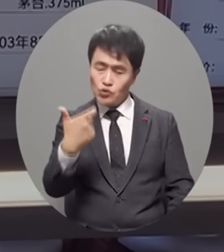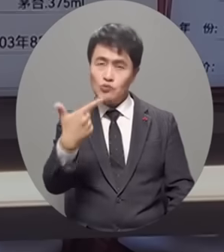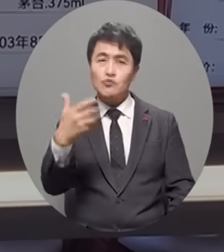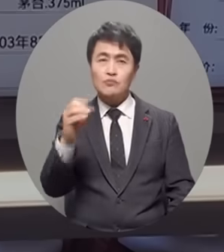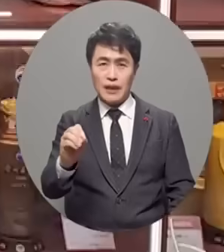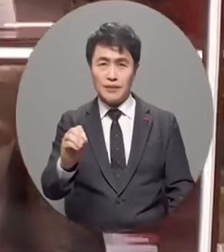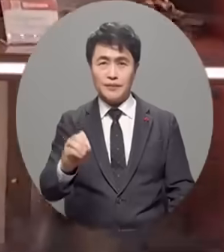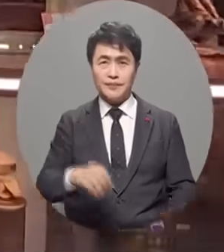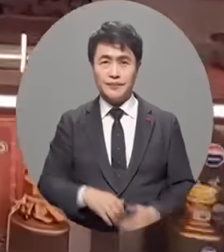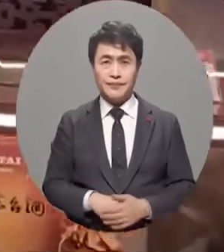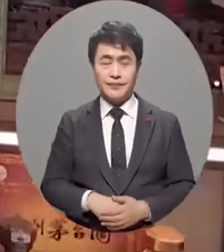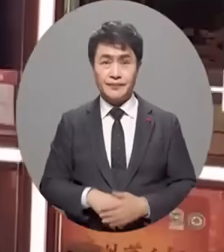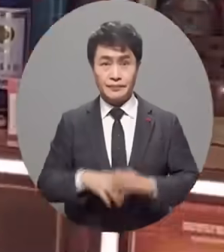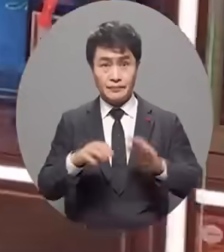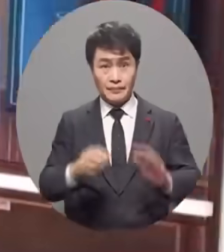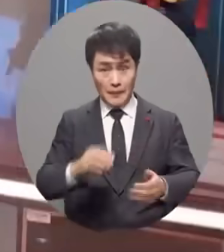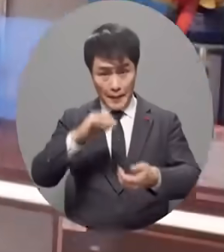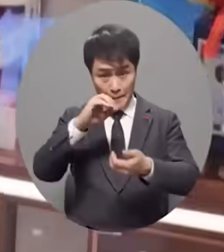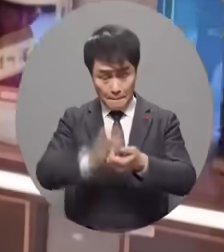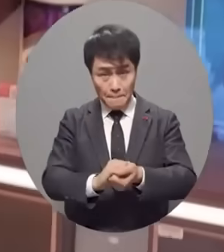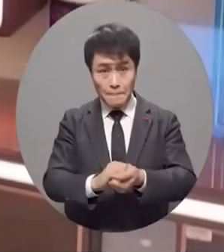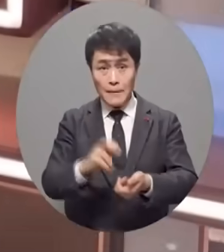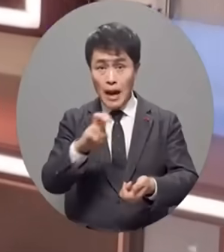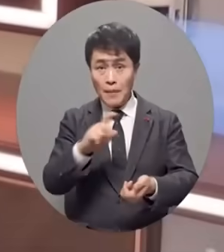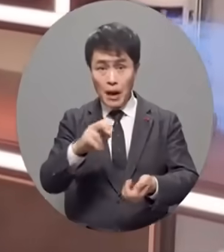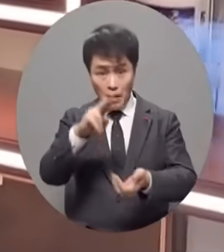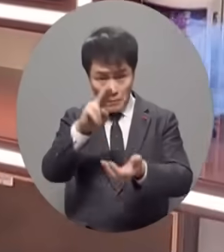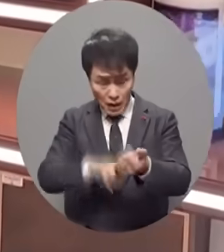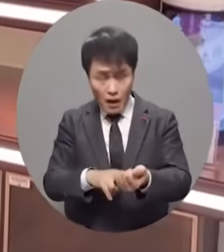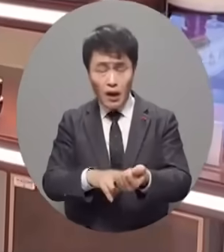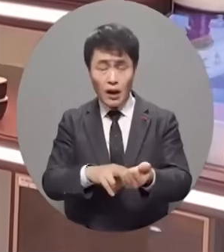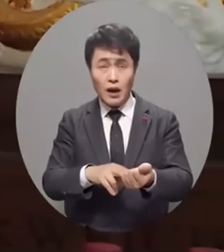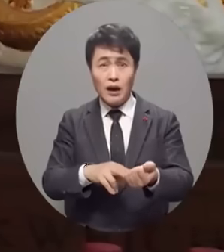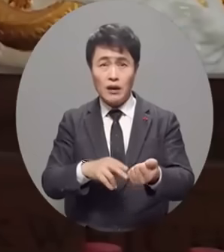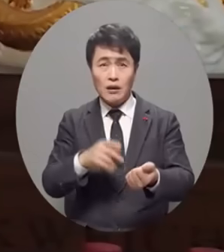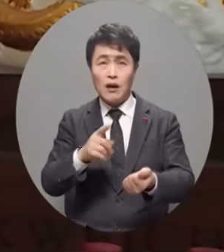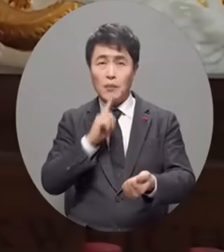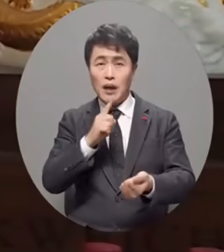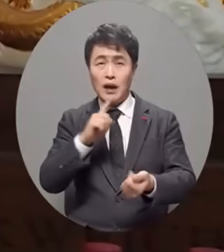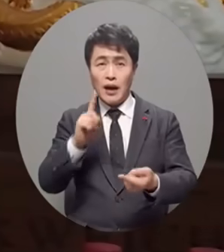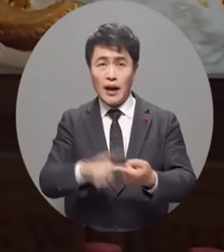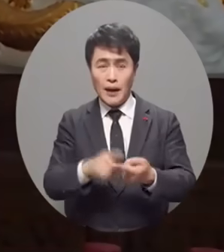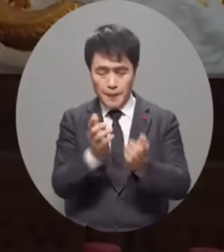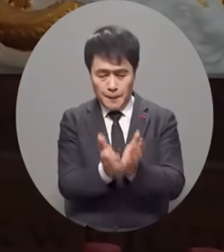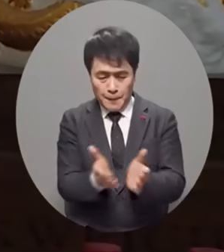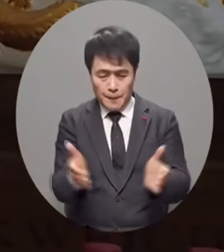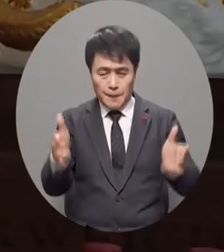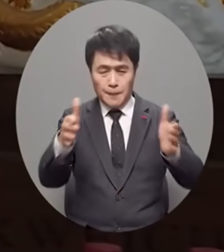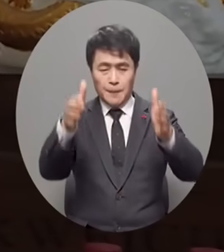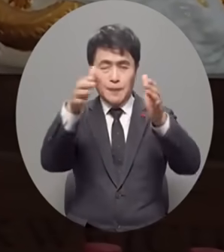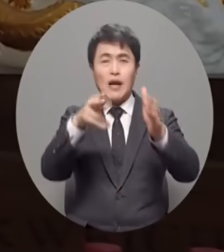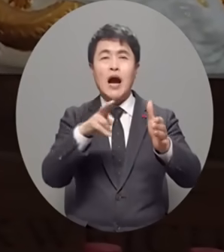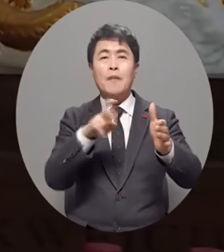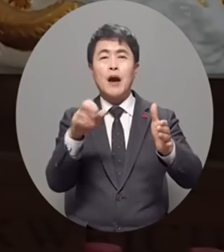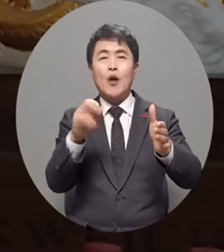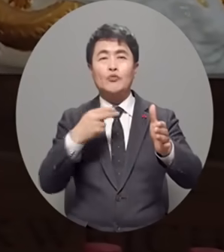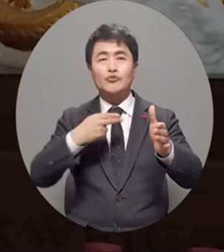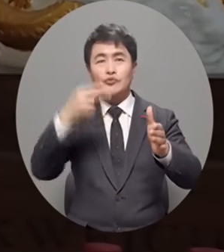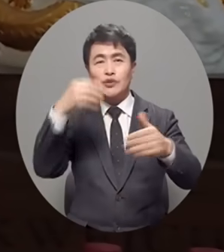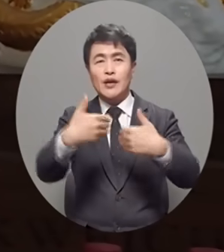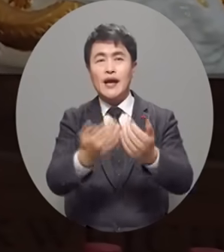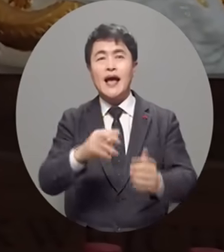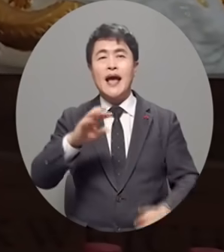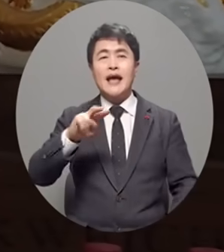합니다. 한정판 마오타이는 부르는 게 값입니다. 도자기 항아리에 들어있는 이 마오타이는 400만